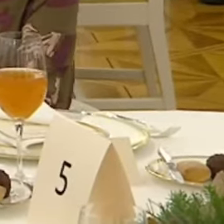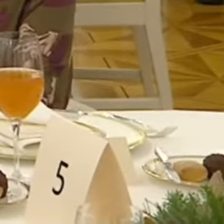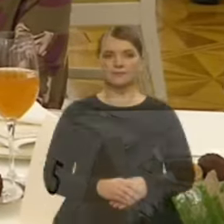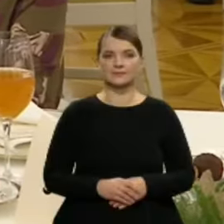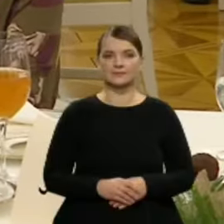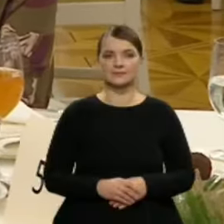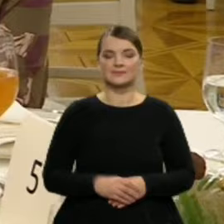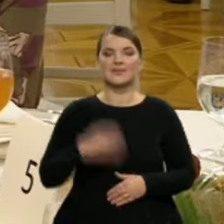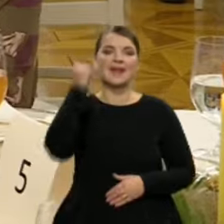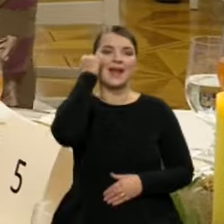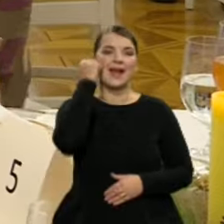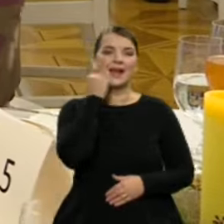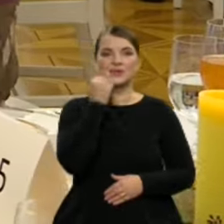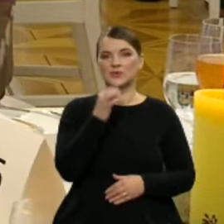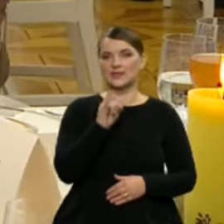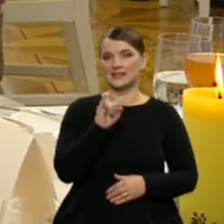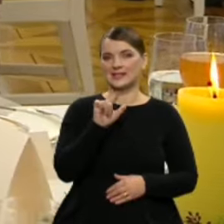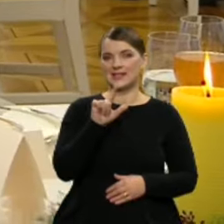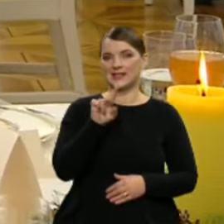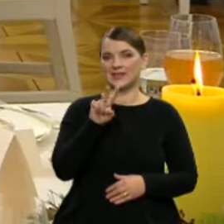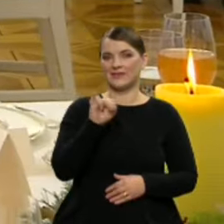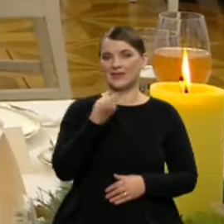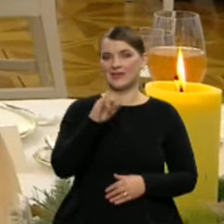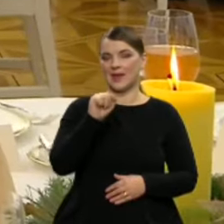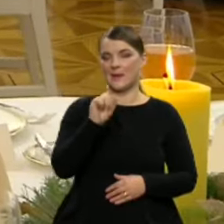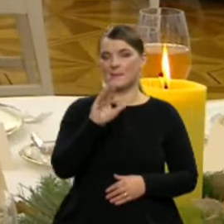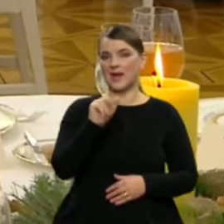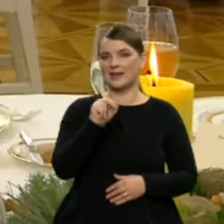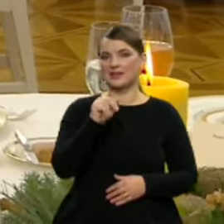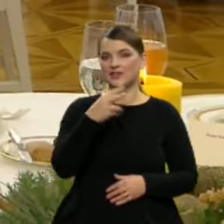Dėkojame Silvijai Beatričiai Petkevičiūtai.